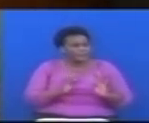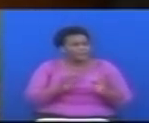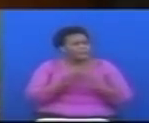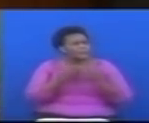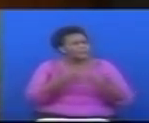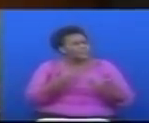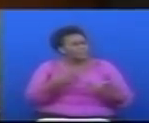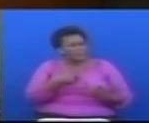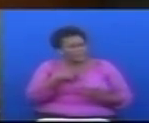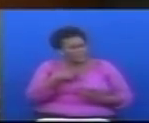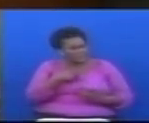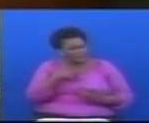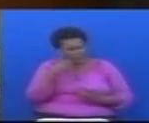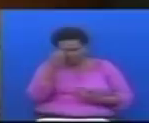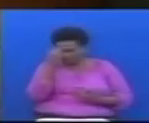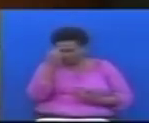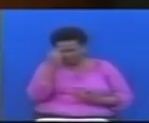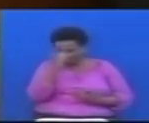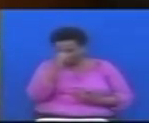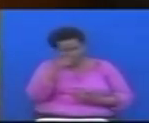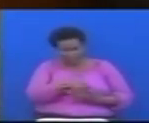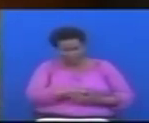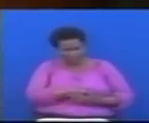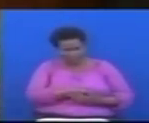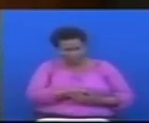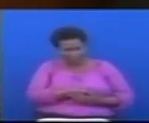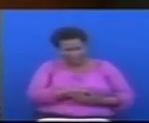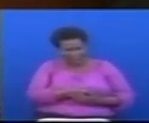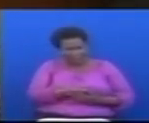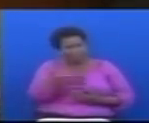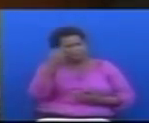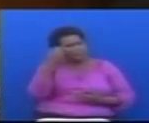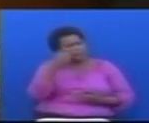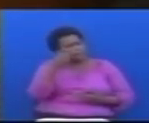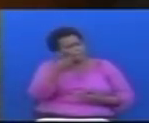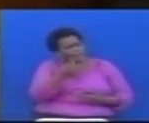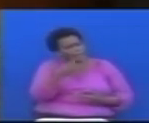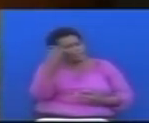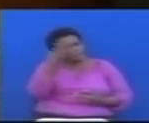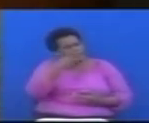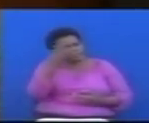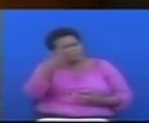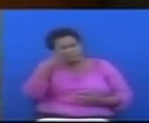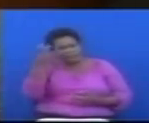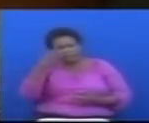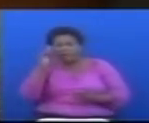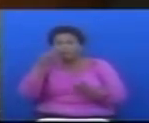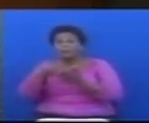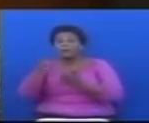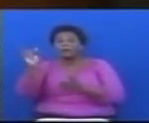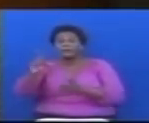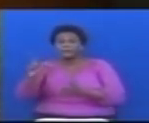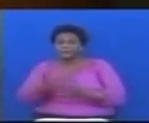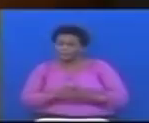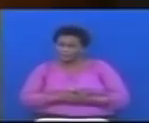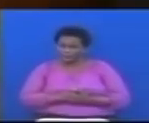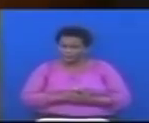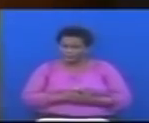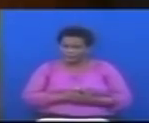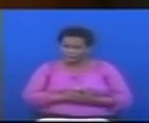lini hapo sasa ningependa kufahamu. Lakini nataka nimwambie Mheshimiwa Waziri kwamba